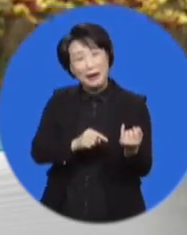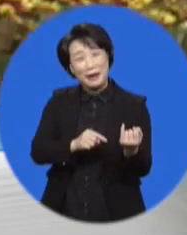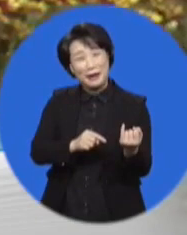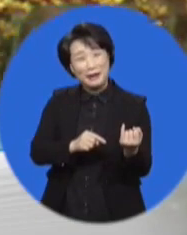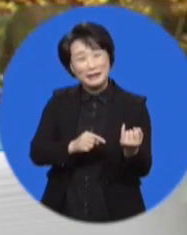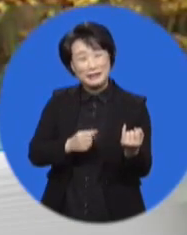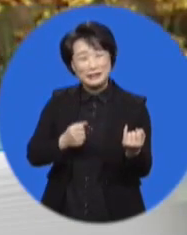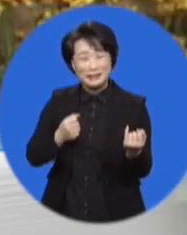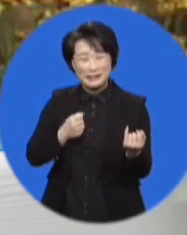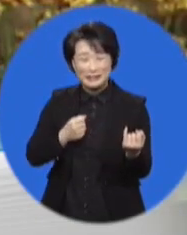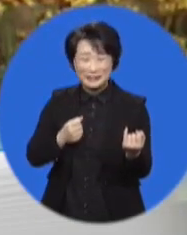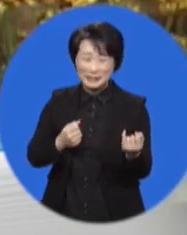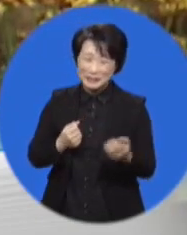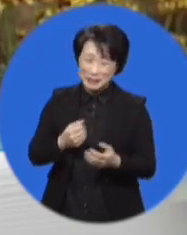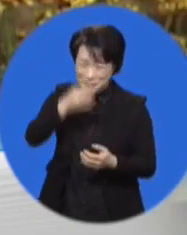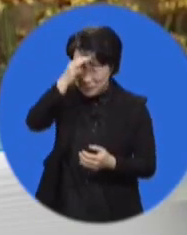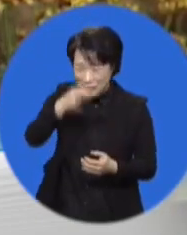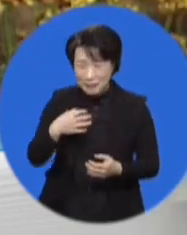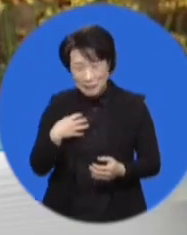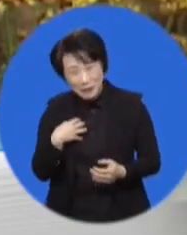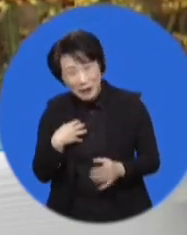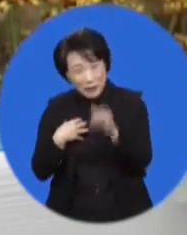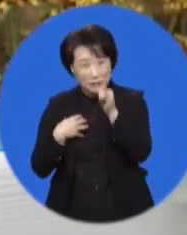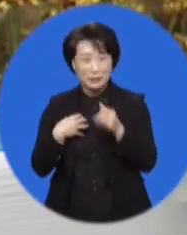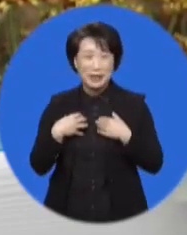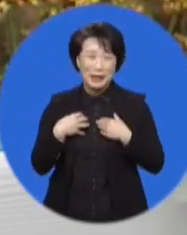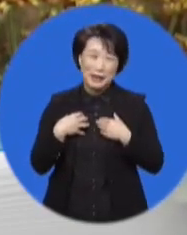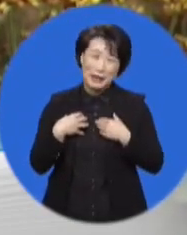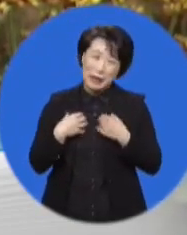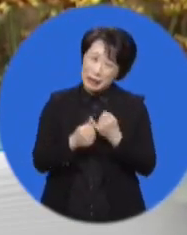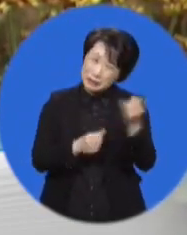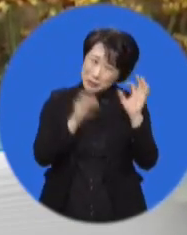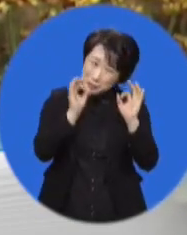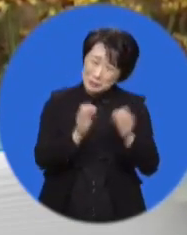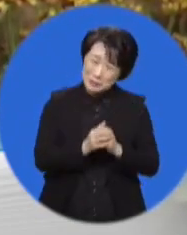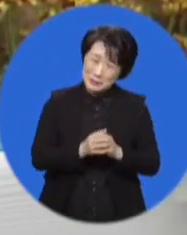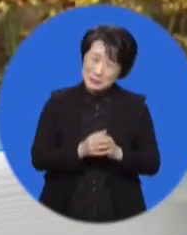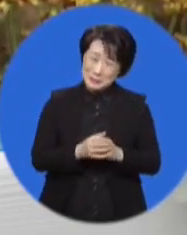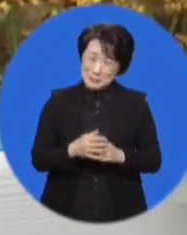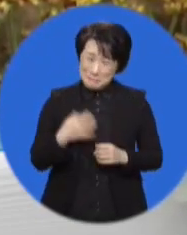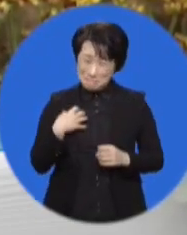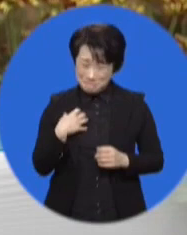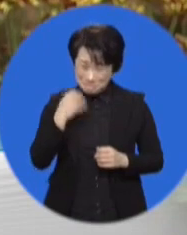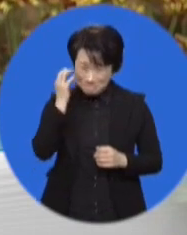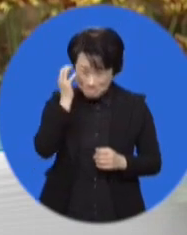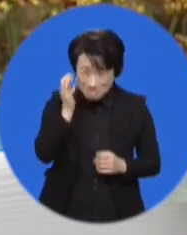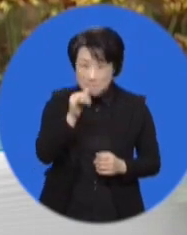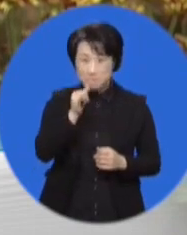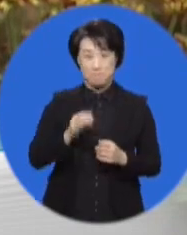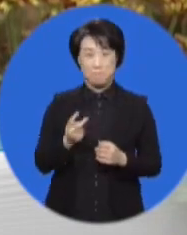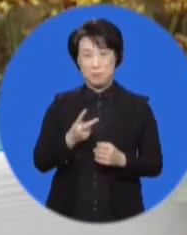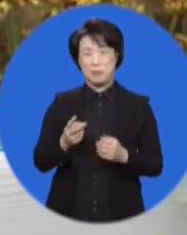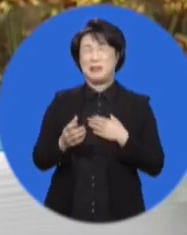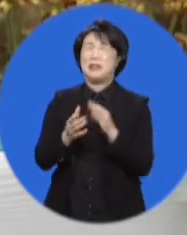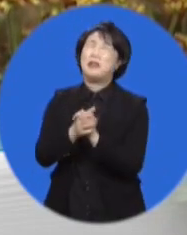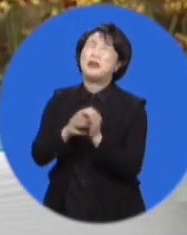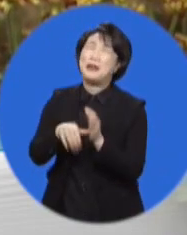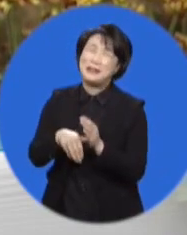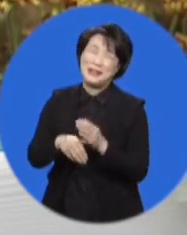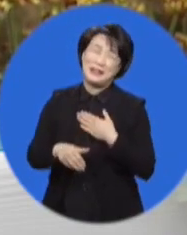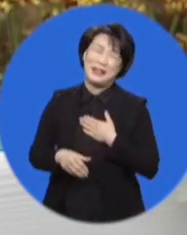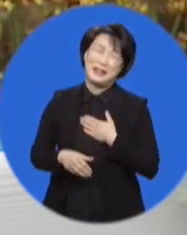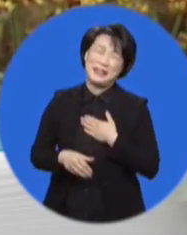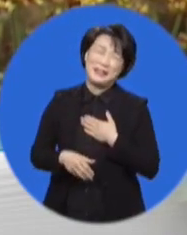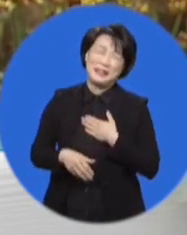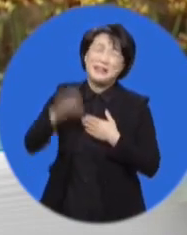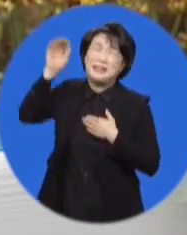나. 그냥 항상 미안하고 죄송하고 그리고 기도 속에서도 그래요.